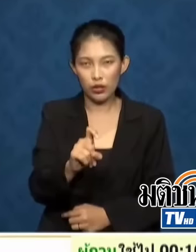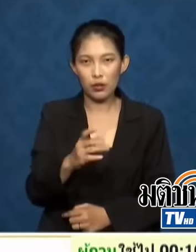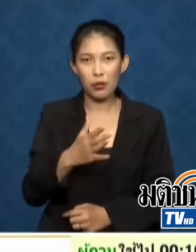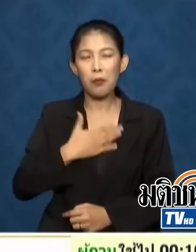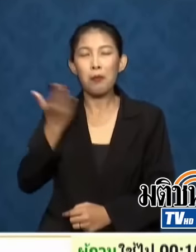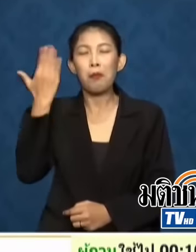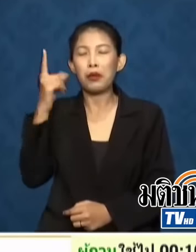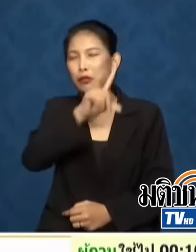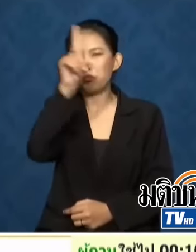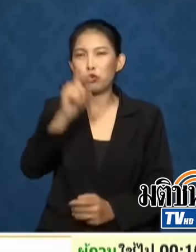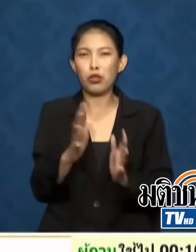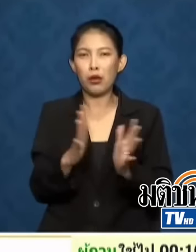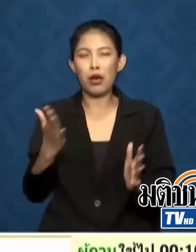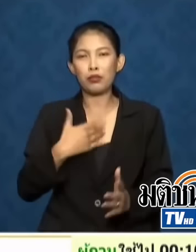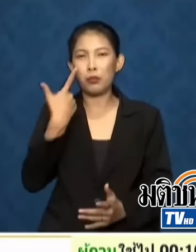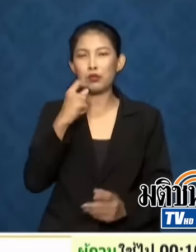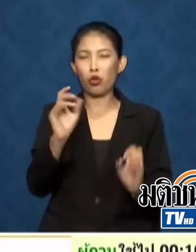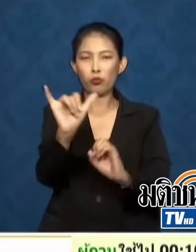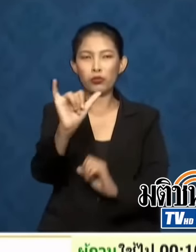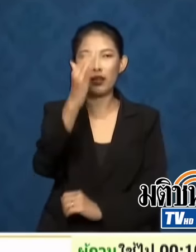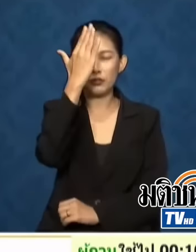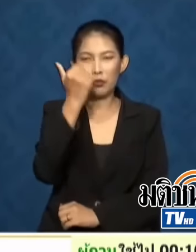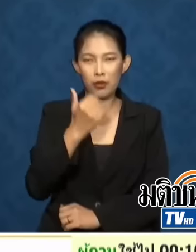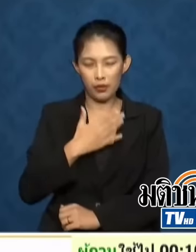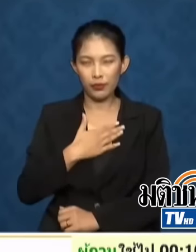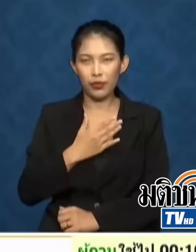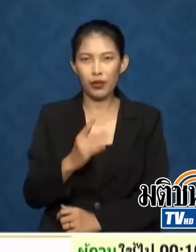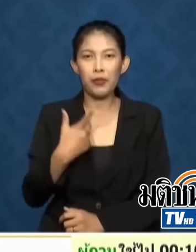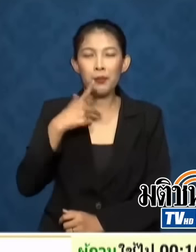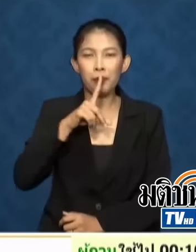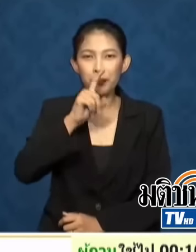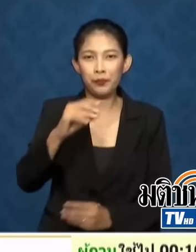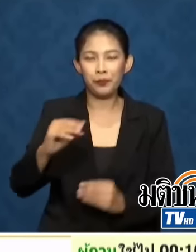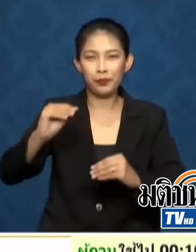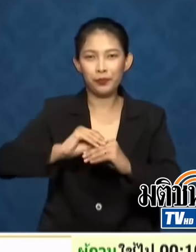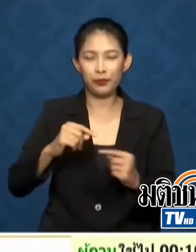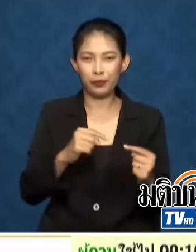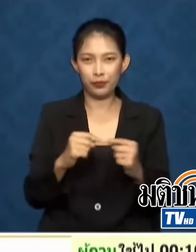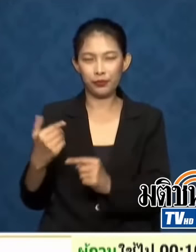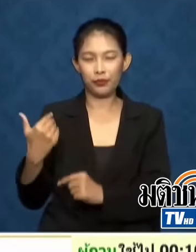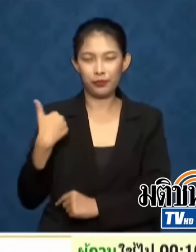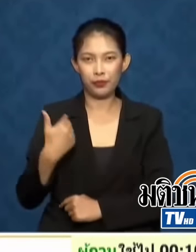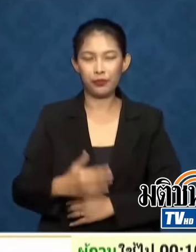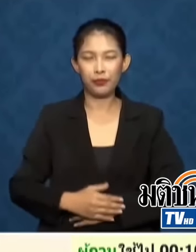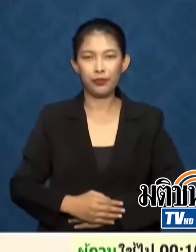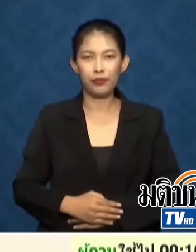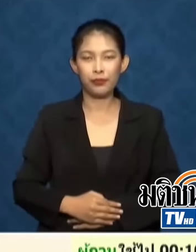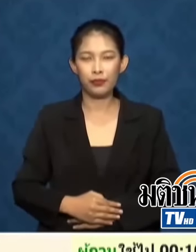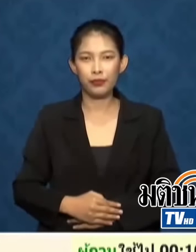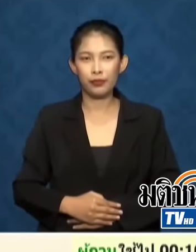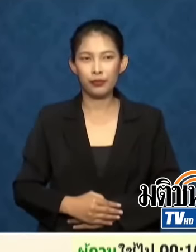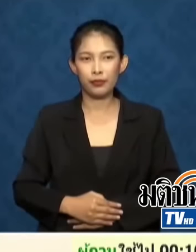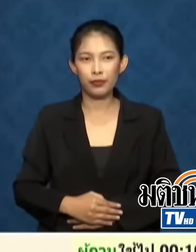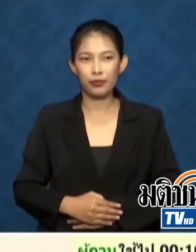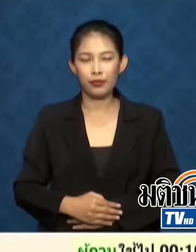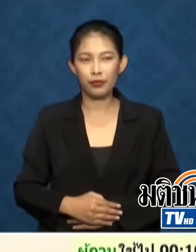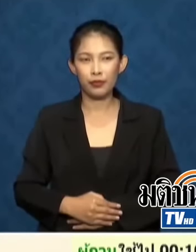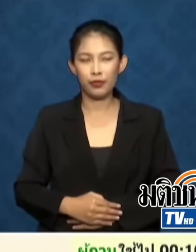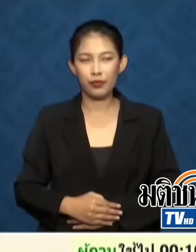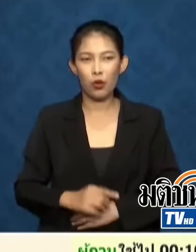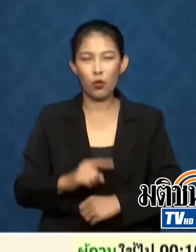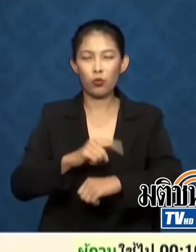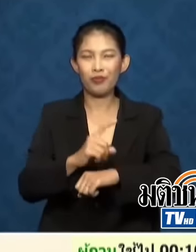งสัยเยอะเลยครับเพราะว่ายังไม่ได้รับคำตอบครับท่านประธาน แต่ว่า ทีนี้มาสู่คำถามเพิ่มเติมท่านประธานผมจะได้ไปต่อครับ ต้อง จะได้ไม่เสียเวล